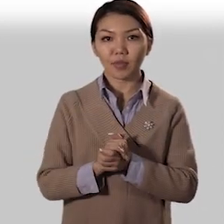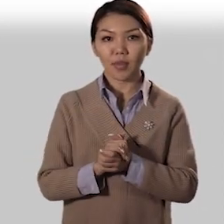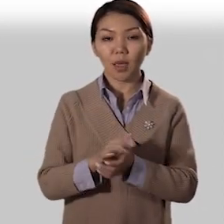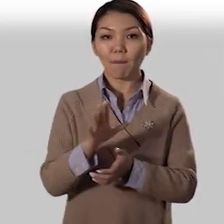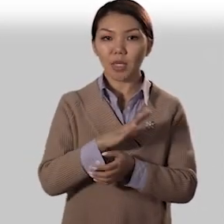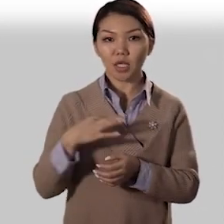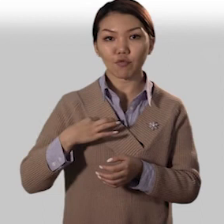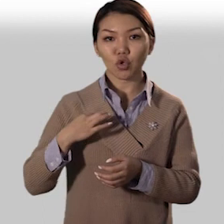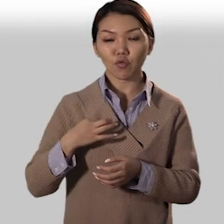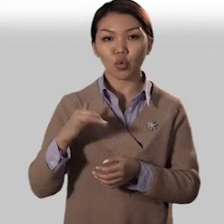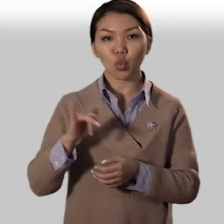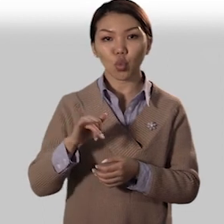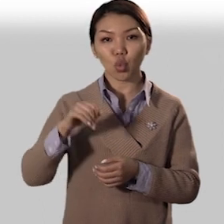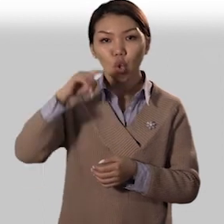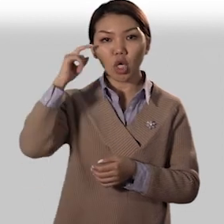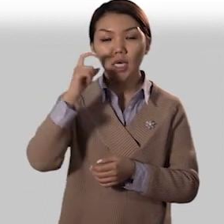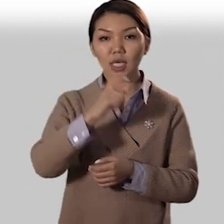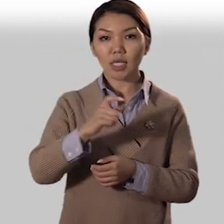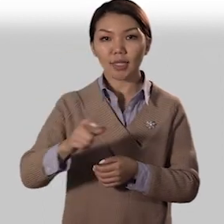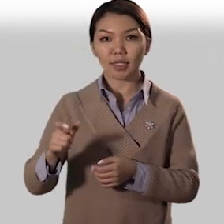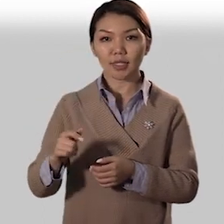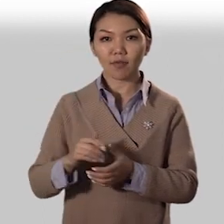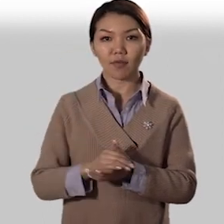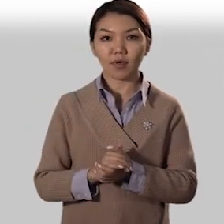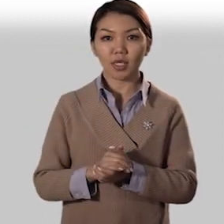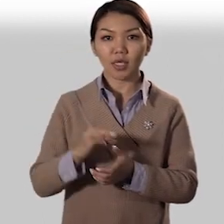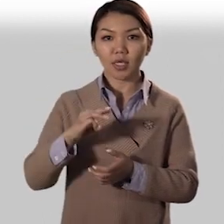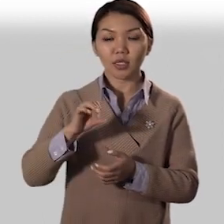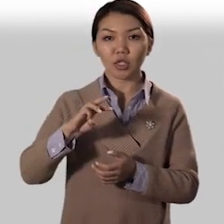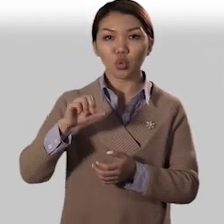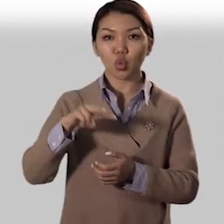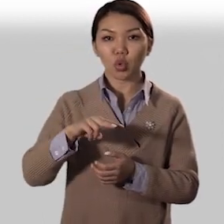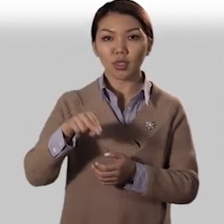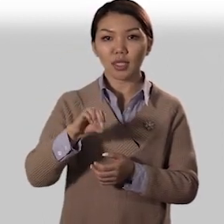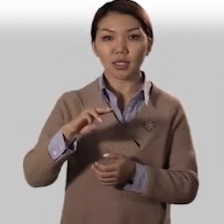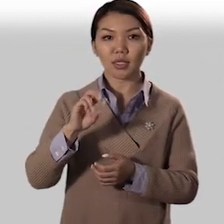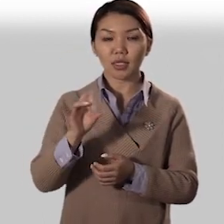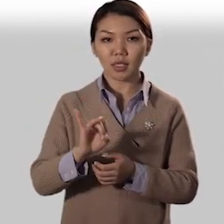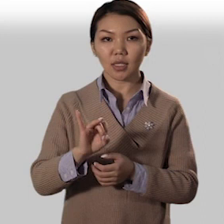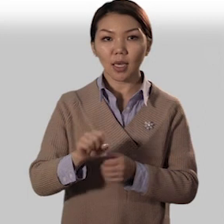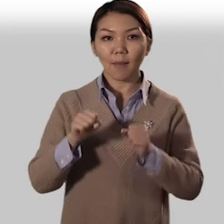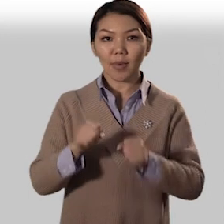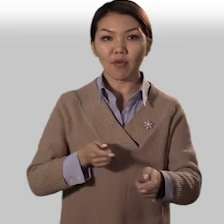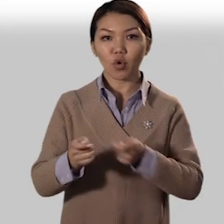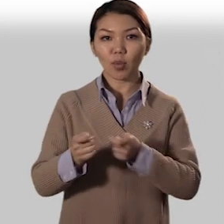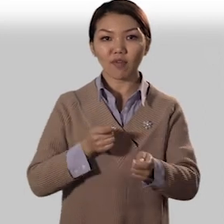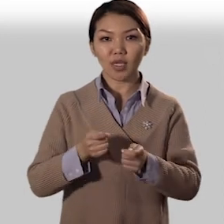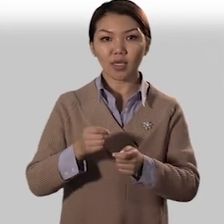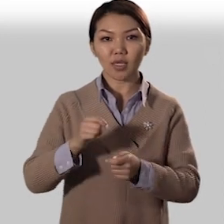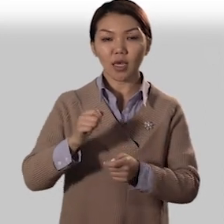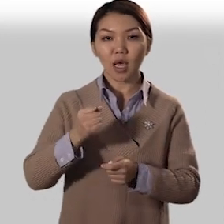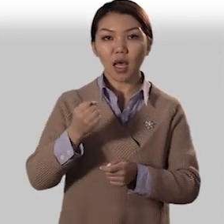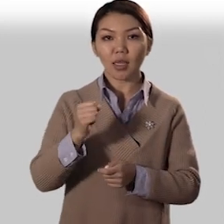титул дотки и право управления алой скими кыргызами перешли к мудрой и